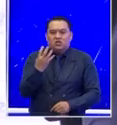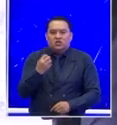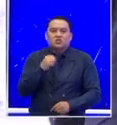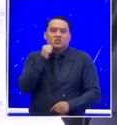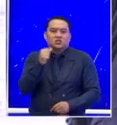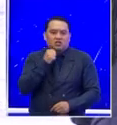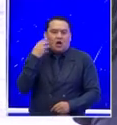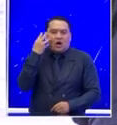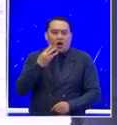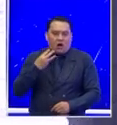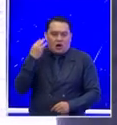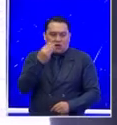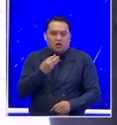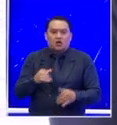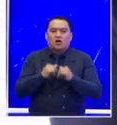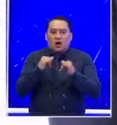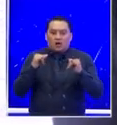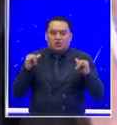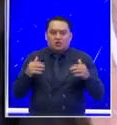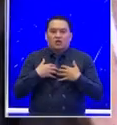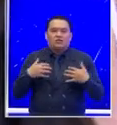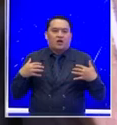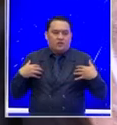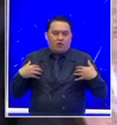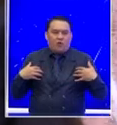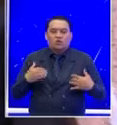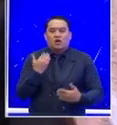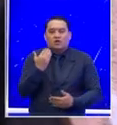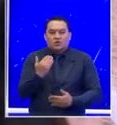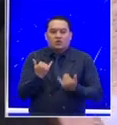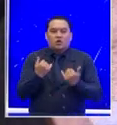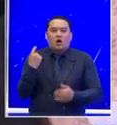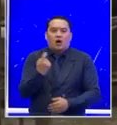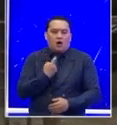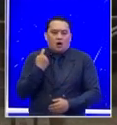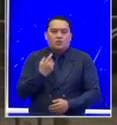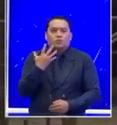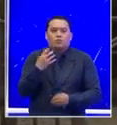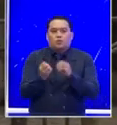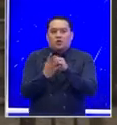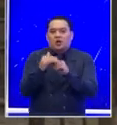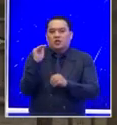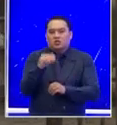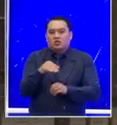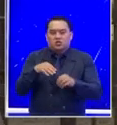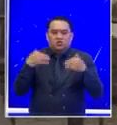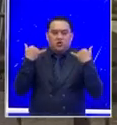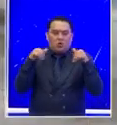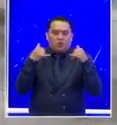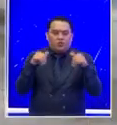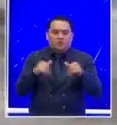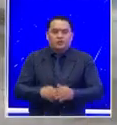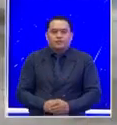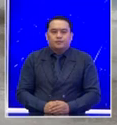– сахарная свекла. Параллельно развивается и животноводческий комплекс. Сейчас в хозяйстве около 15 тысяч голов скота.